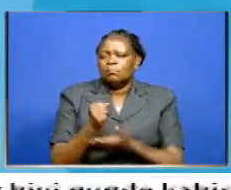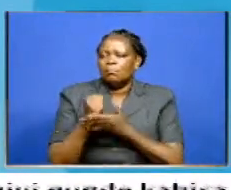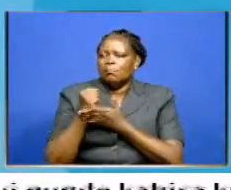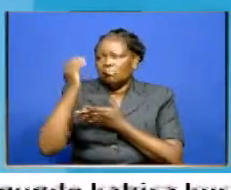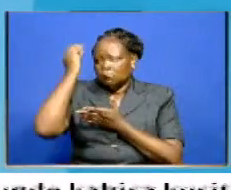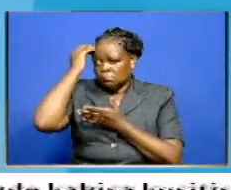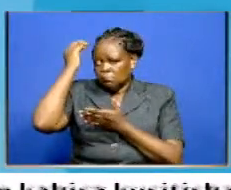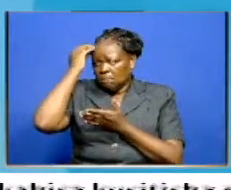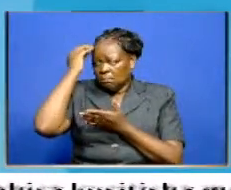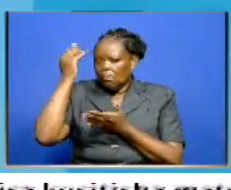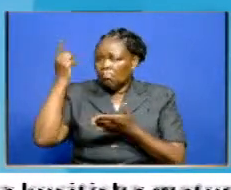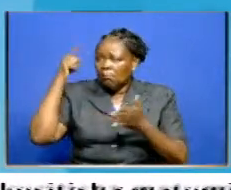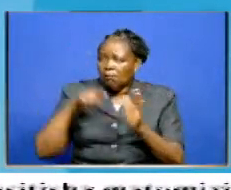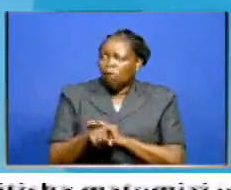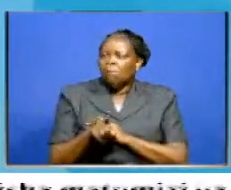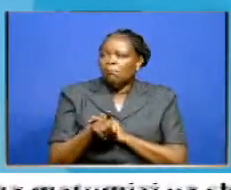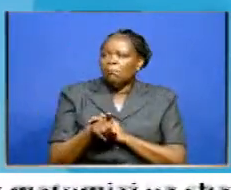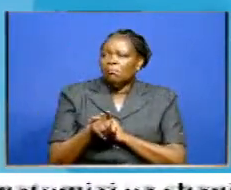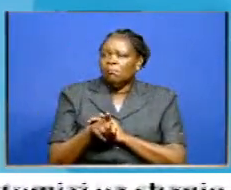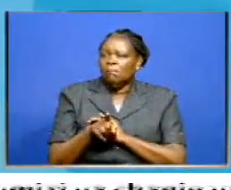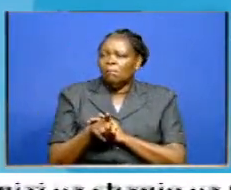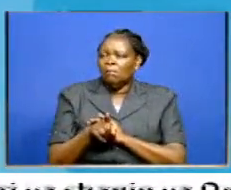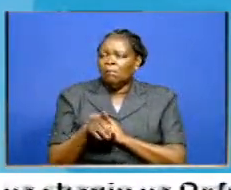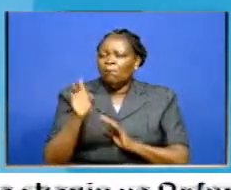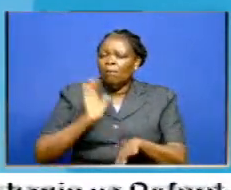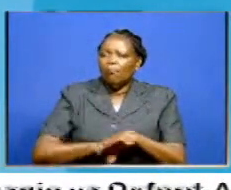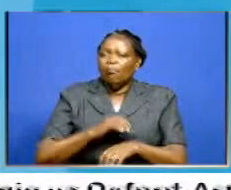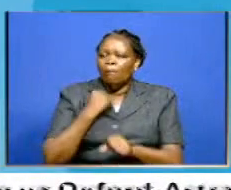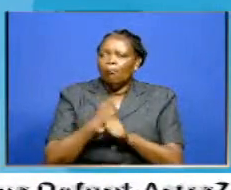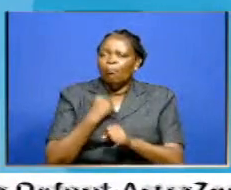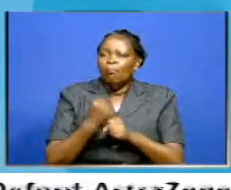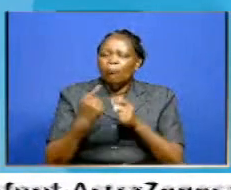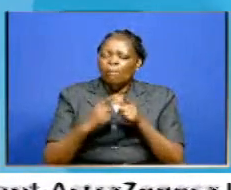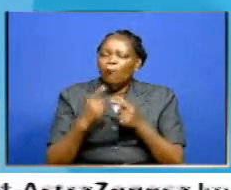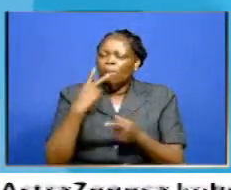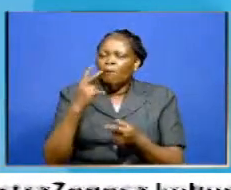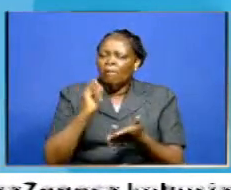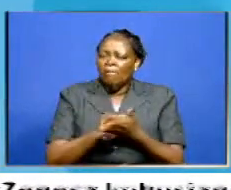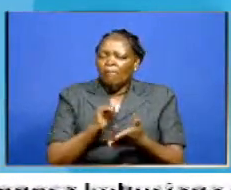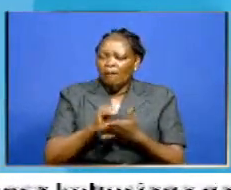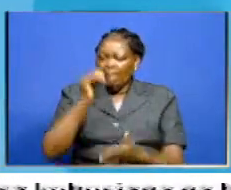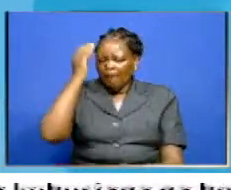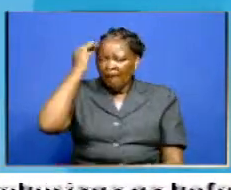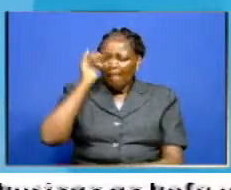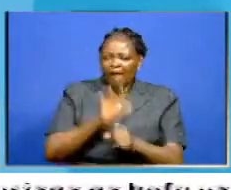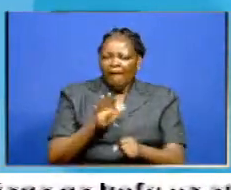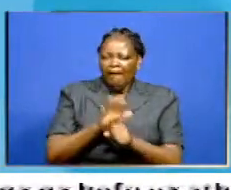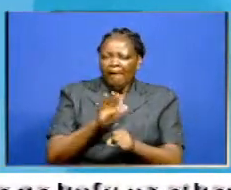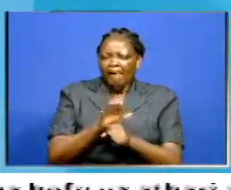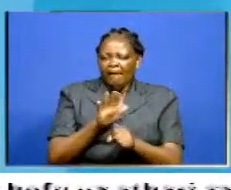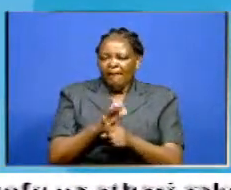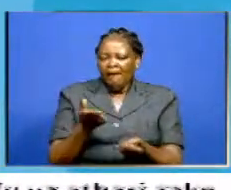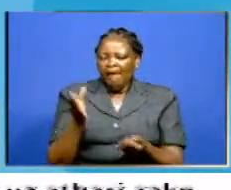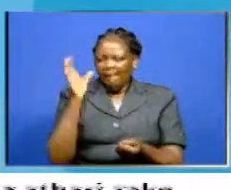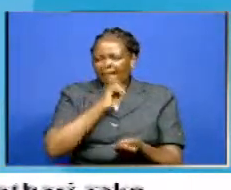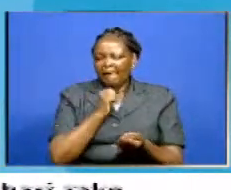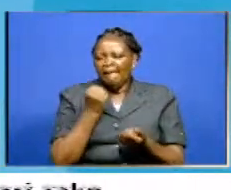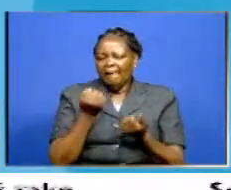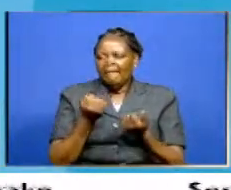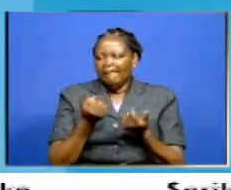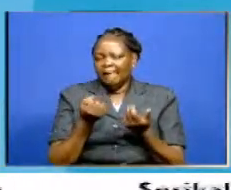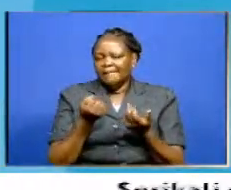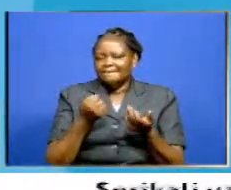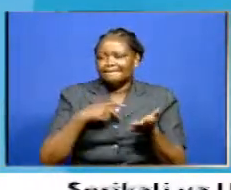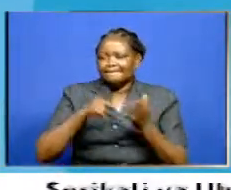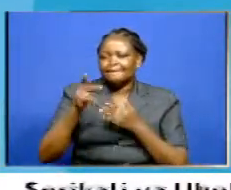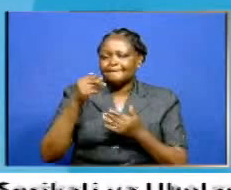wale waingie katika kupata kazi. Sasa unapata kwamba wale wanafunzi wengi watakosa kulipa ule